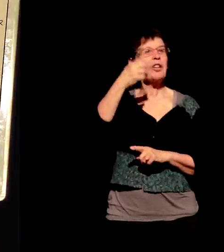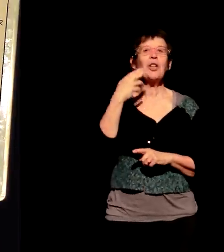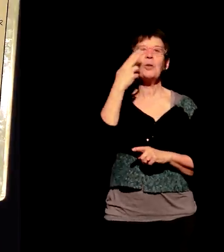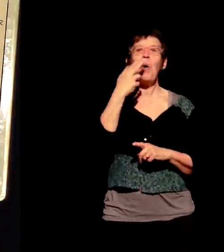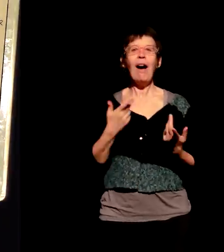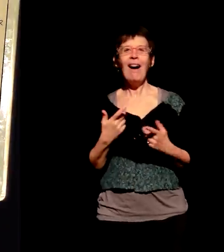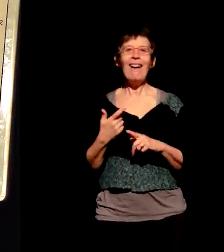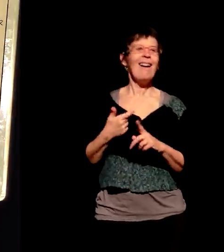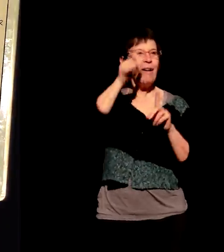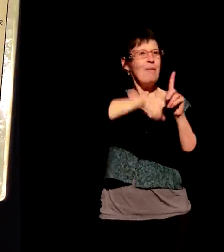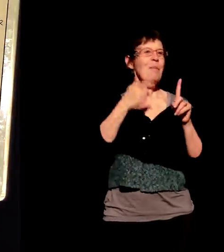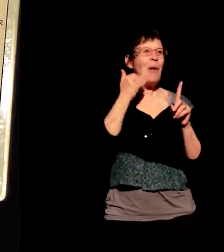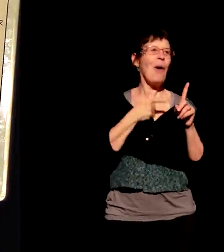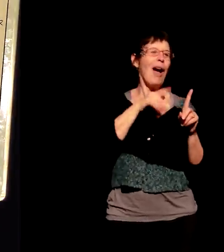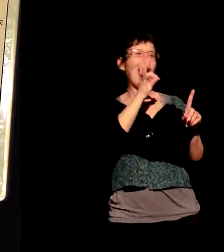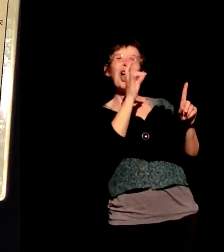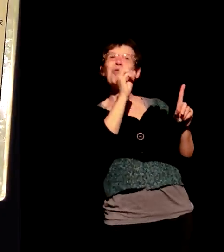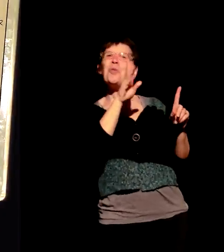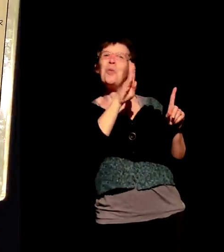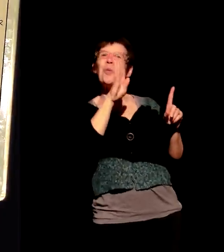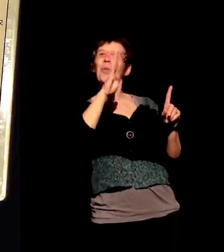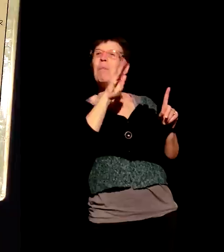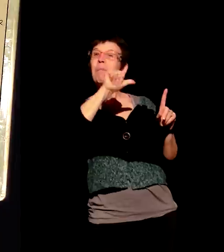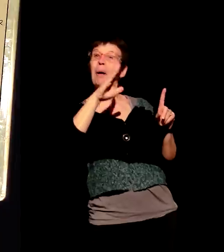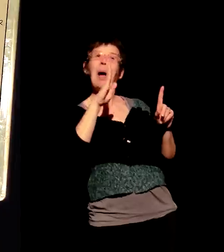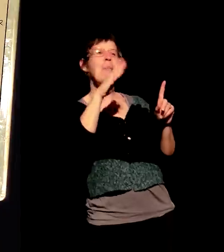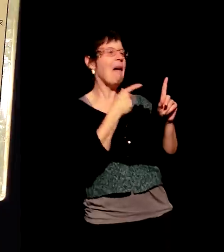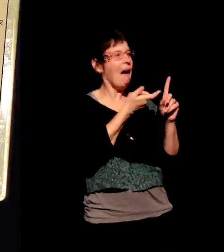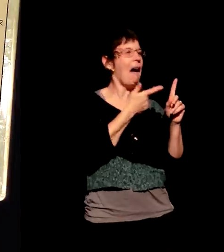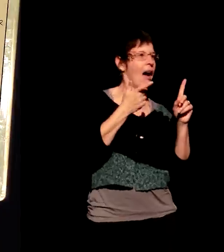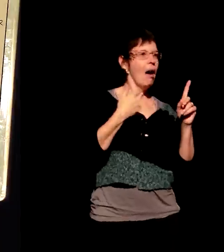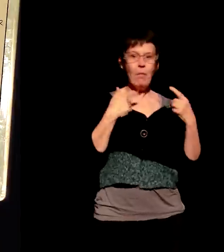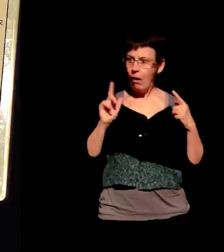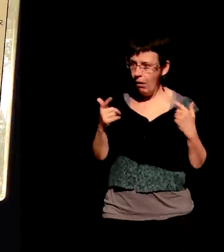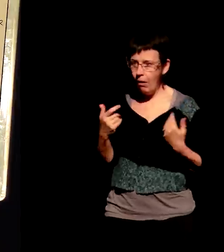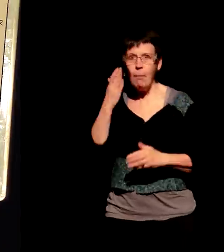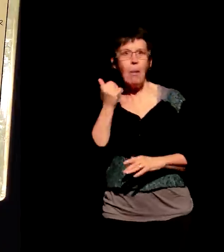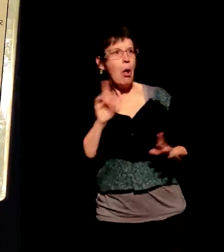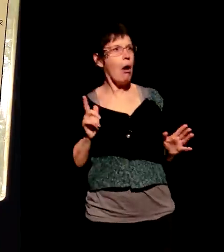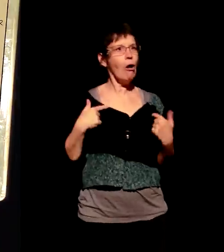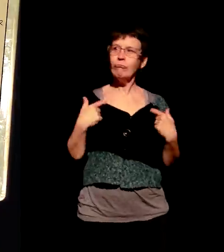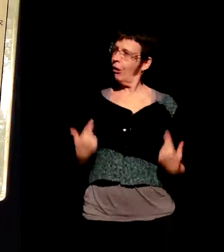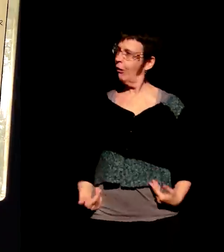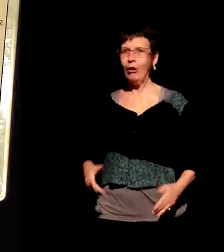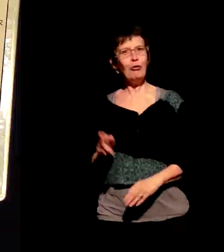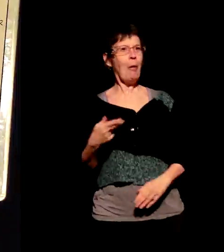toubab, le blanc, etc. T'es là, tu dis arrête, je suis pas blanc, je suis normal, ça va.